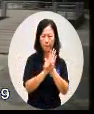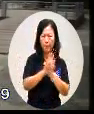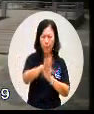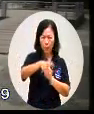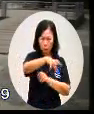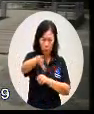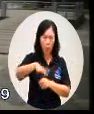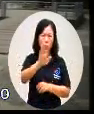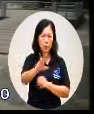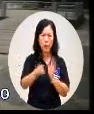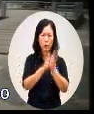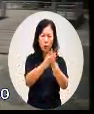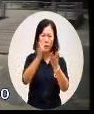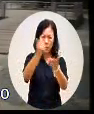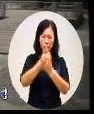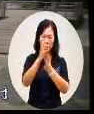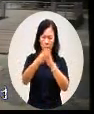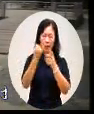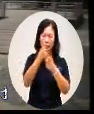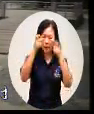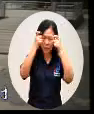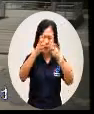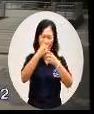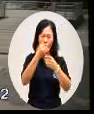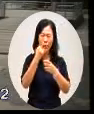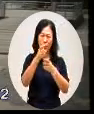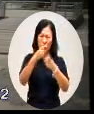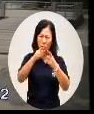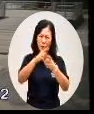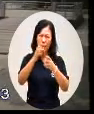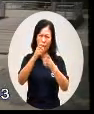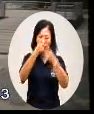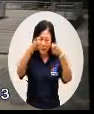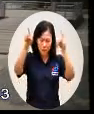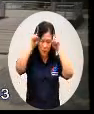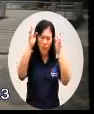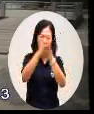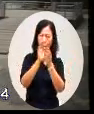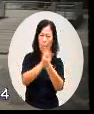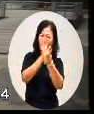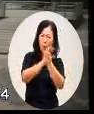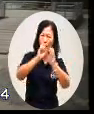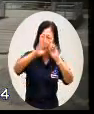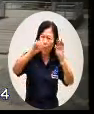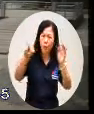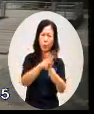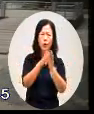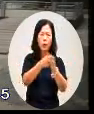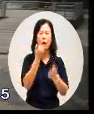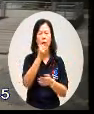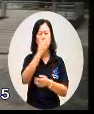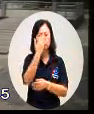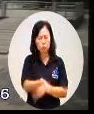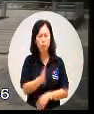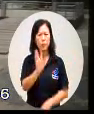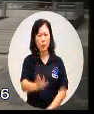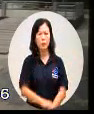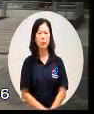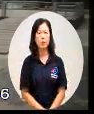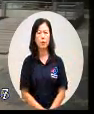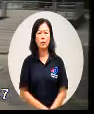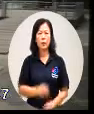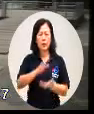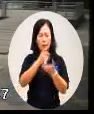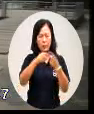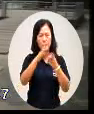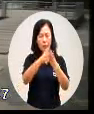艺厅，还请那个应科大在这边做促销，结果最后证明不成功。市长心这应该该说美化利